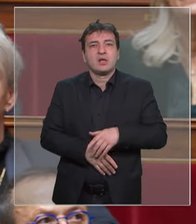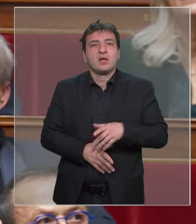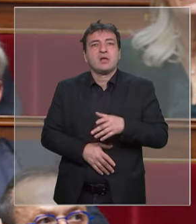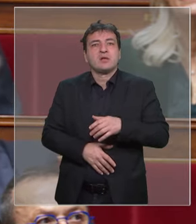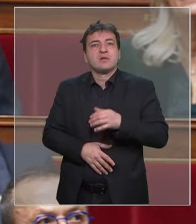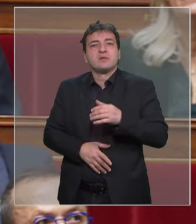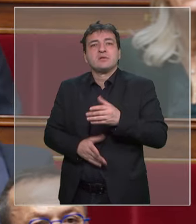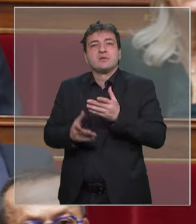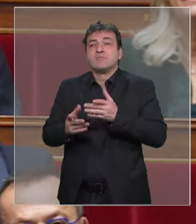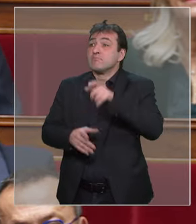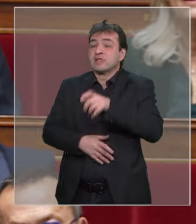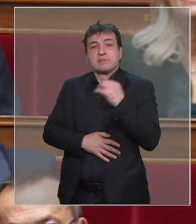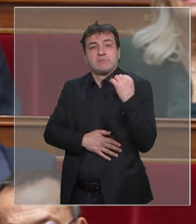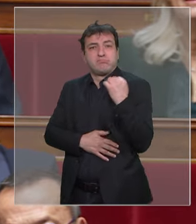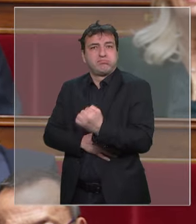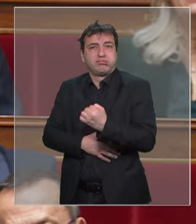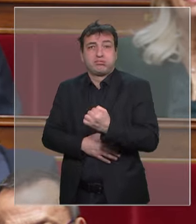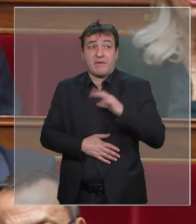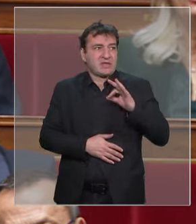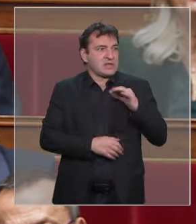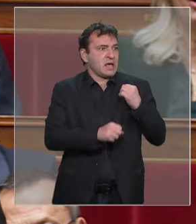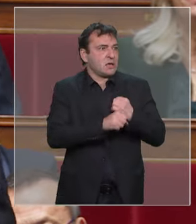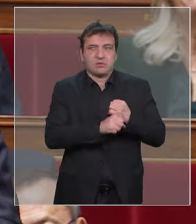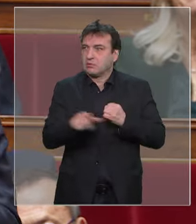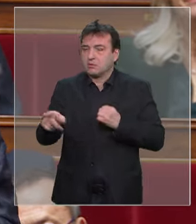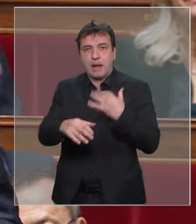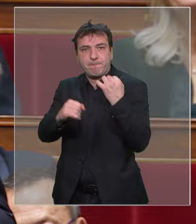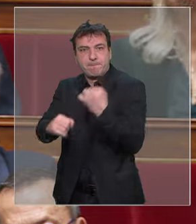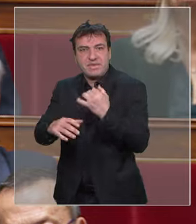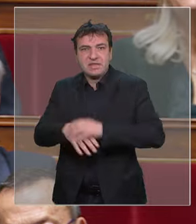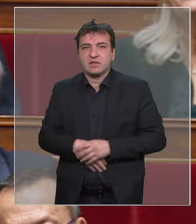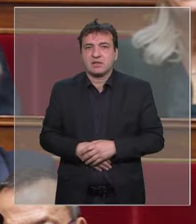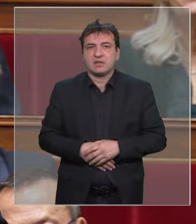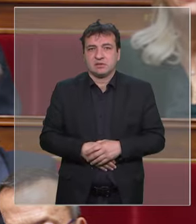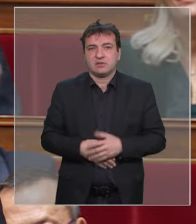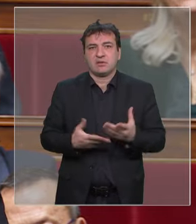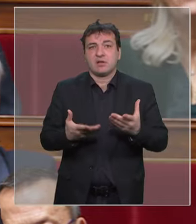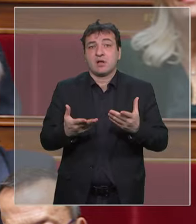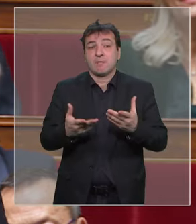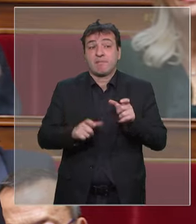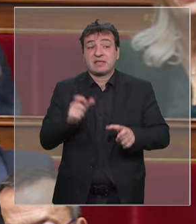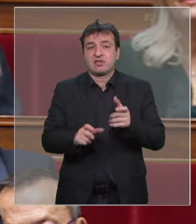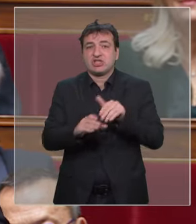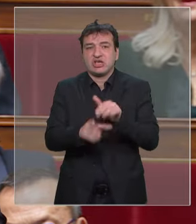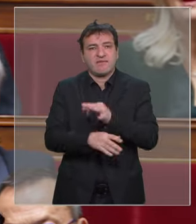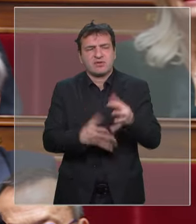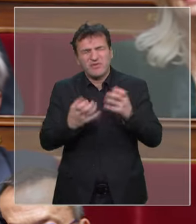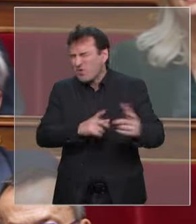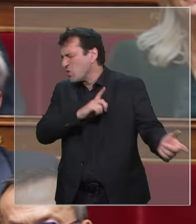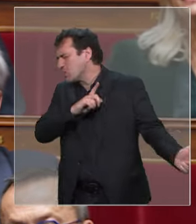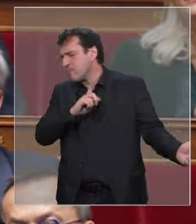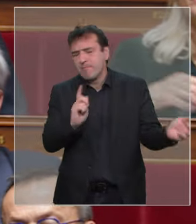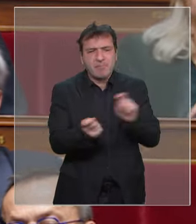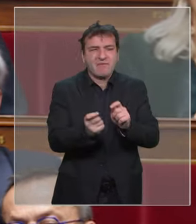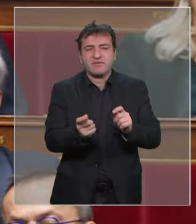battra tous les records depuis 50 ans. Voilà la vérité. Les Français attendent aujourd'hui un changement radical. Ce changement,